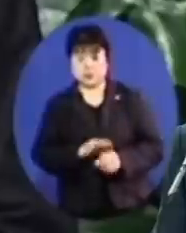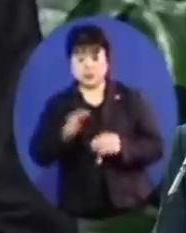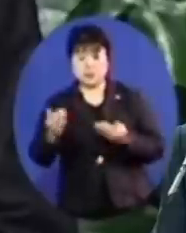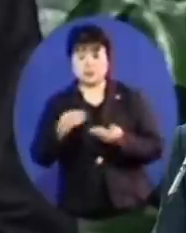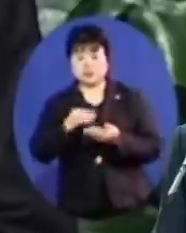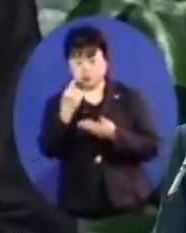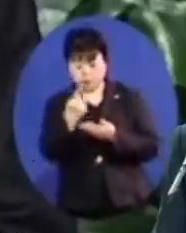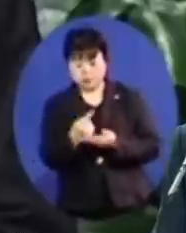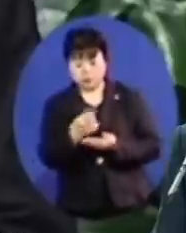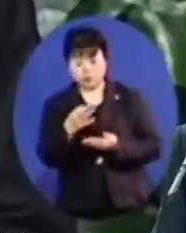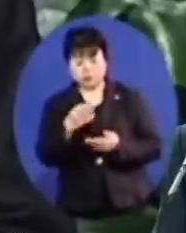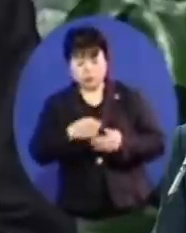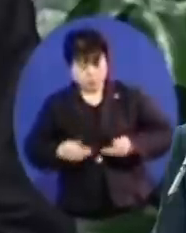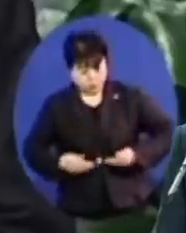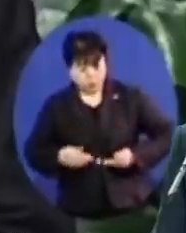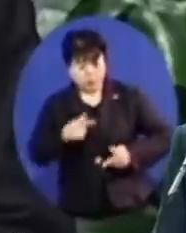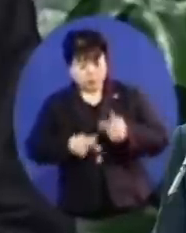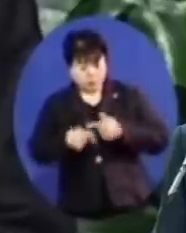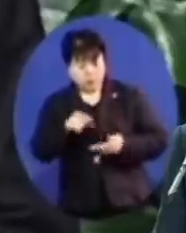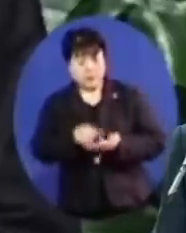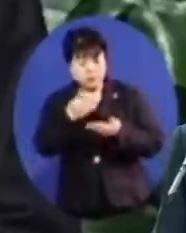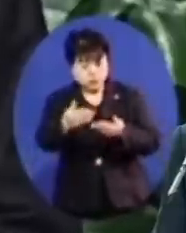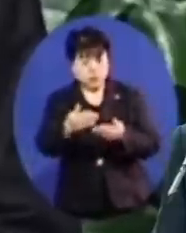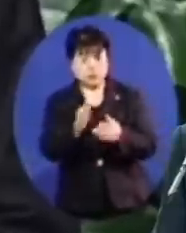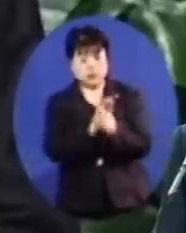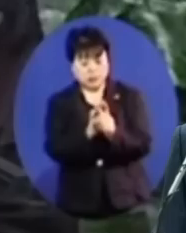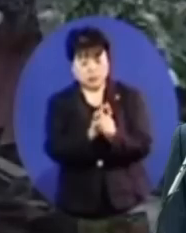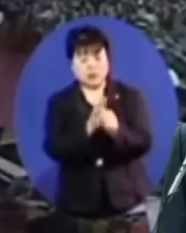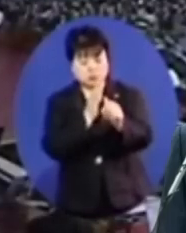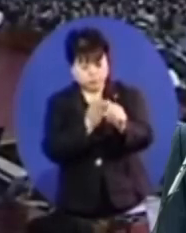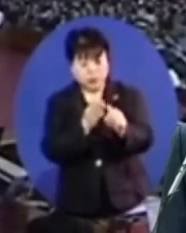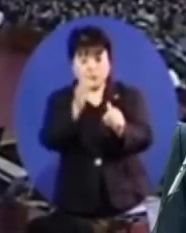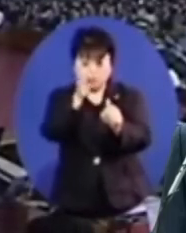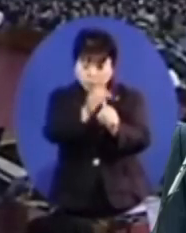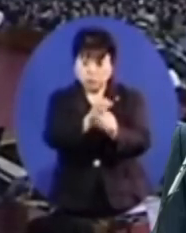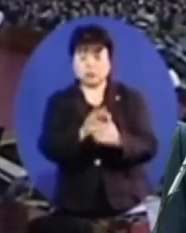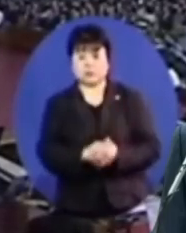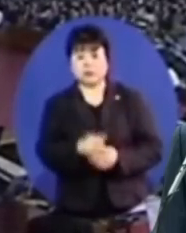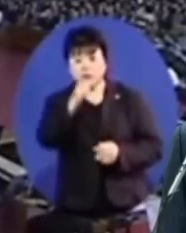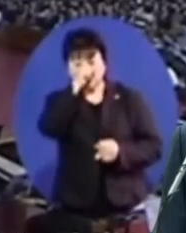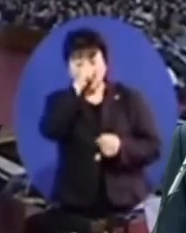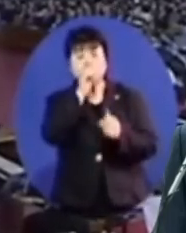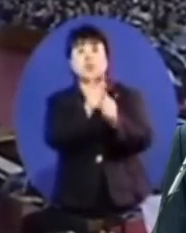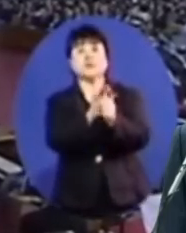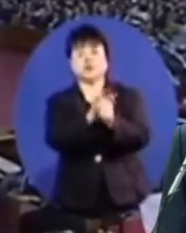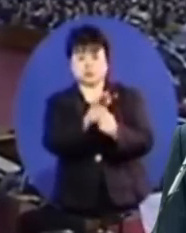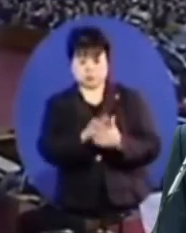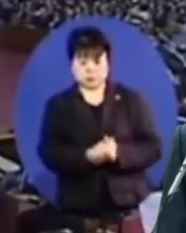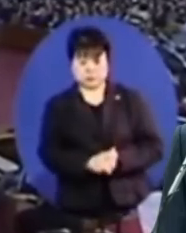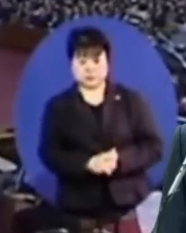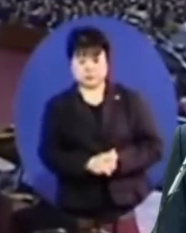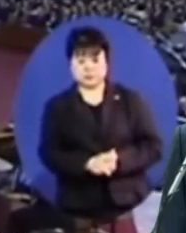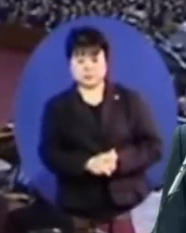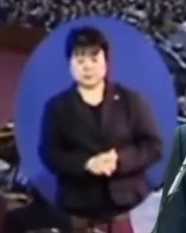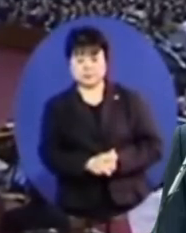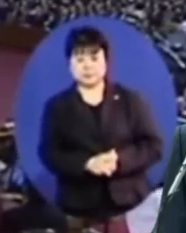때 부비가 더 들었습니다. 내가 갚아주리다. 굉장한 선을 베풀었습니다.